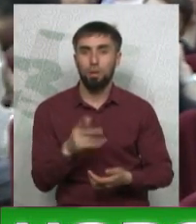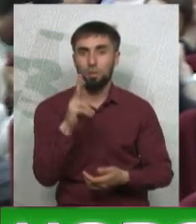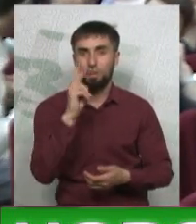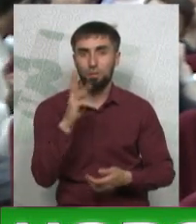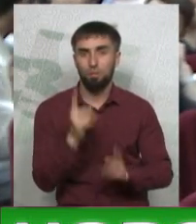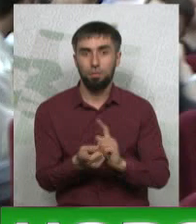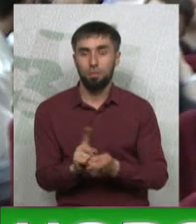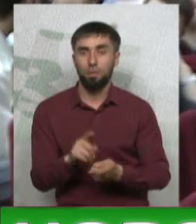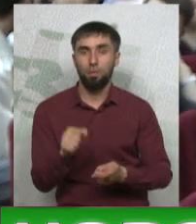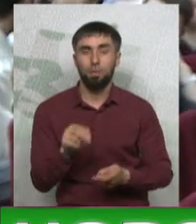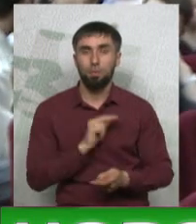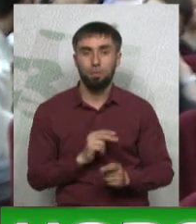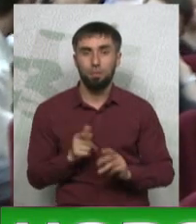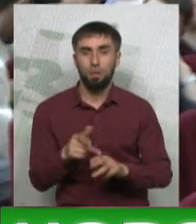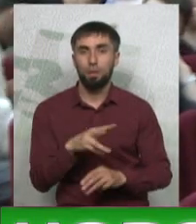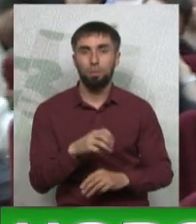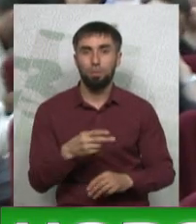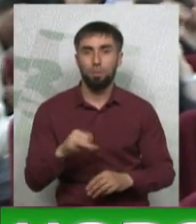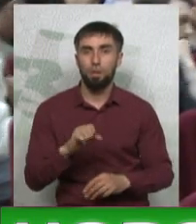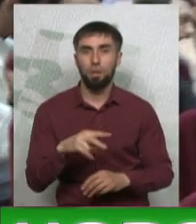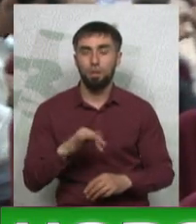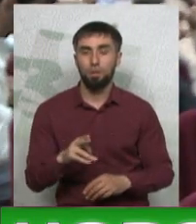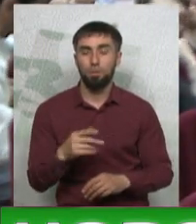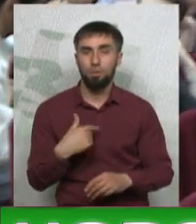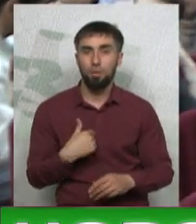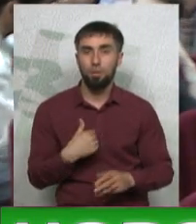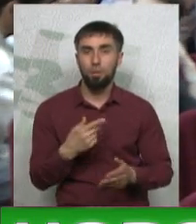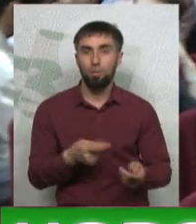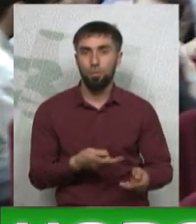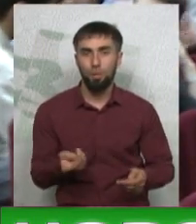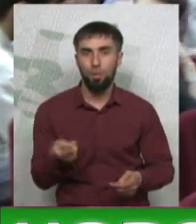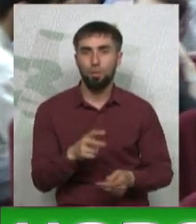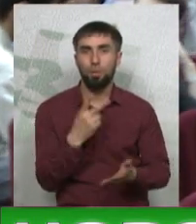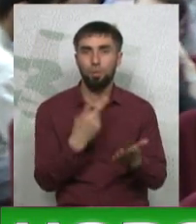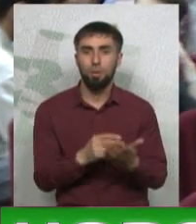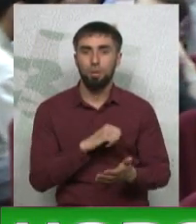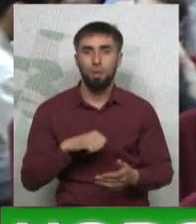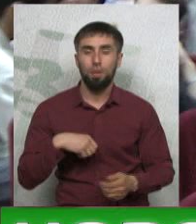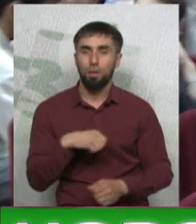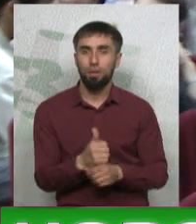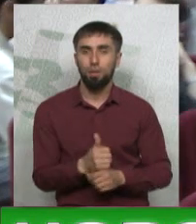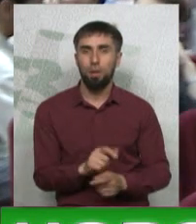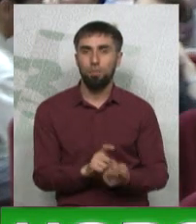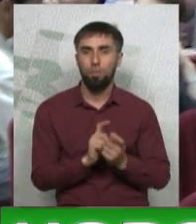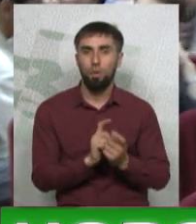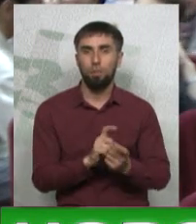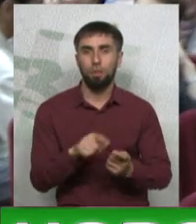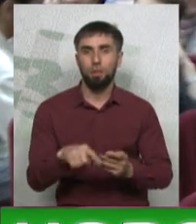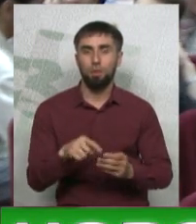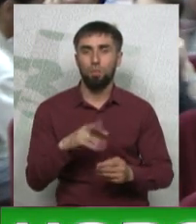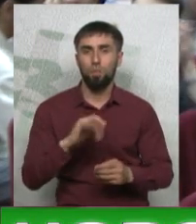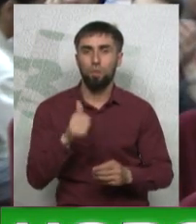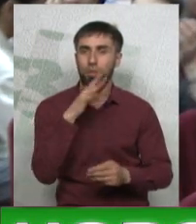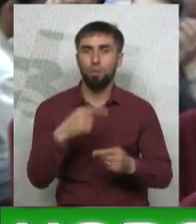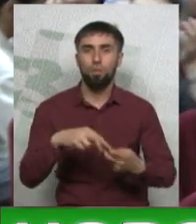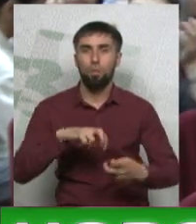месяца в медиа-аналитика. Мы приходим, показываем. Самое главное вот, бороть этот порог, когда они не верят,